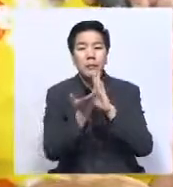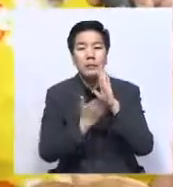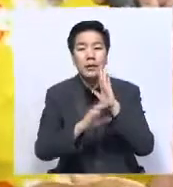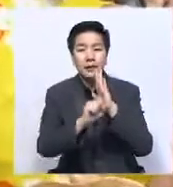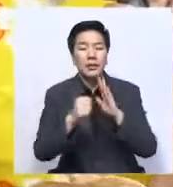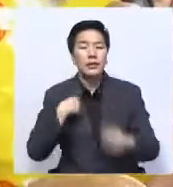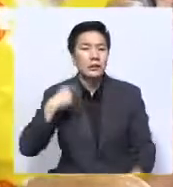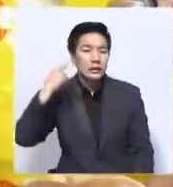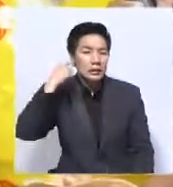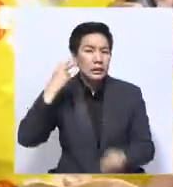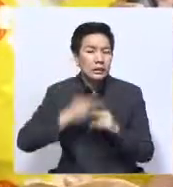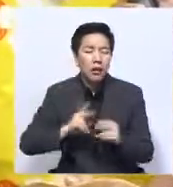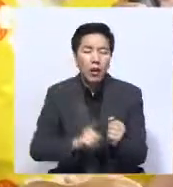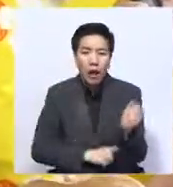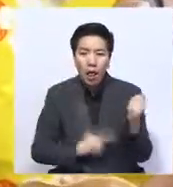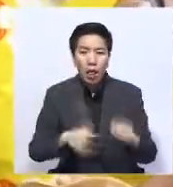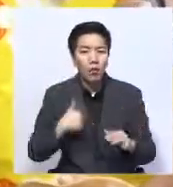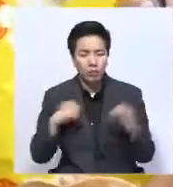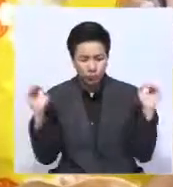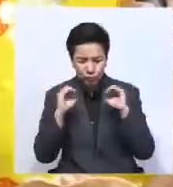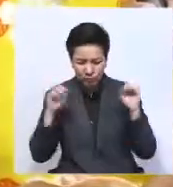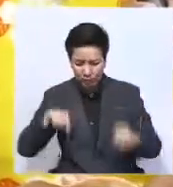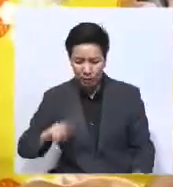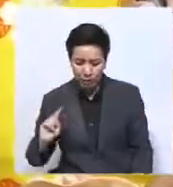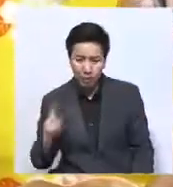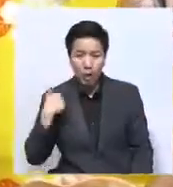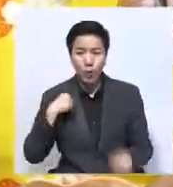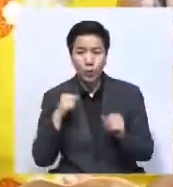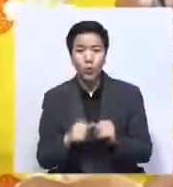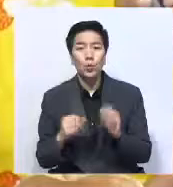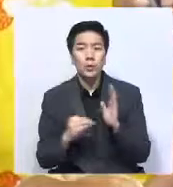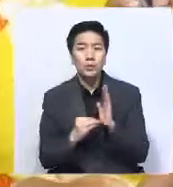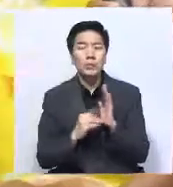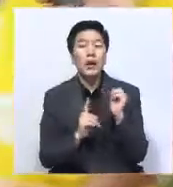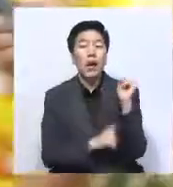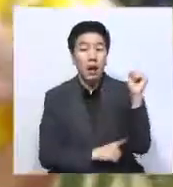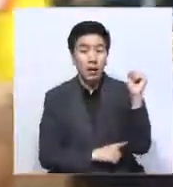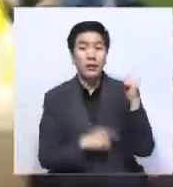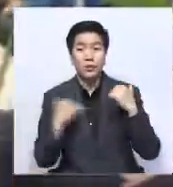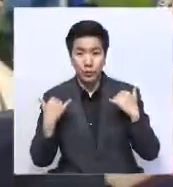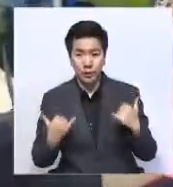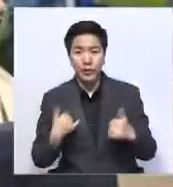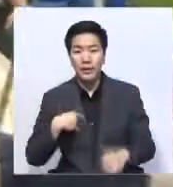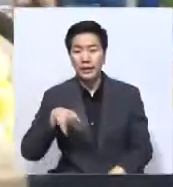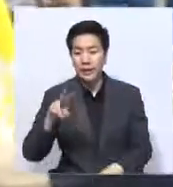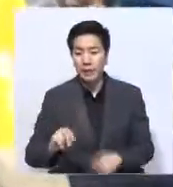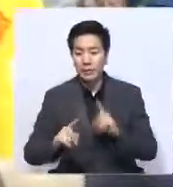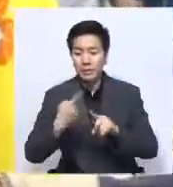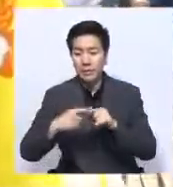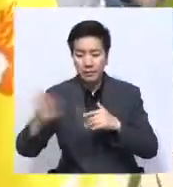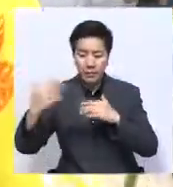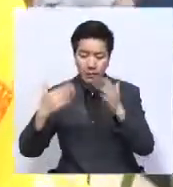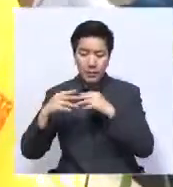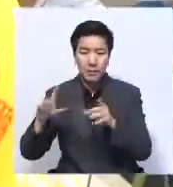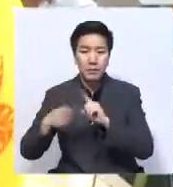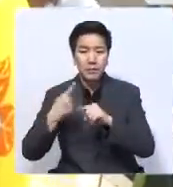ได้ยินข่าวมานานแล้วครับแต่ว่าผมเองก็ยังไม่เคยมาเพราะไปอยู่กรุงเทพซะนานก็เลยวันนี้เลยนัดเพื่อนๆได้มีโอกาส